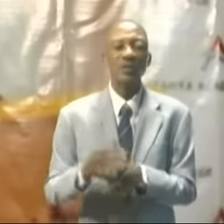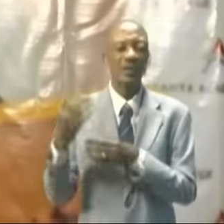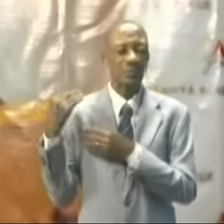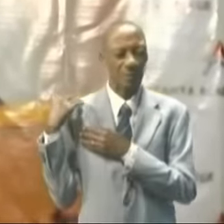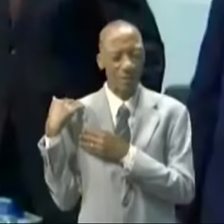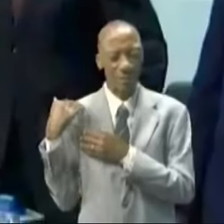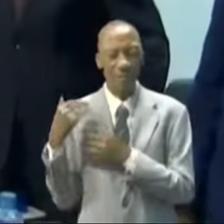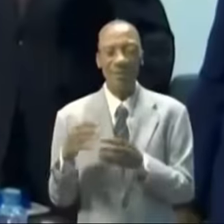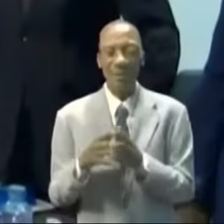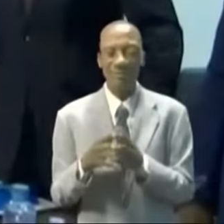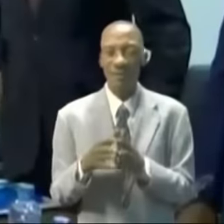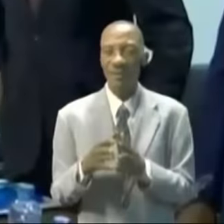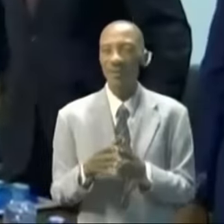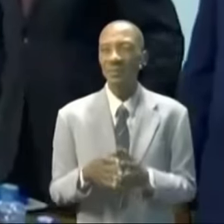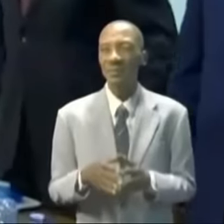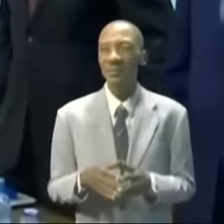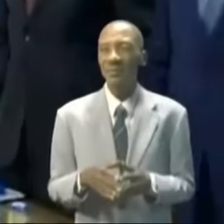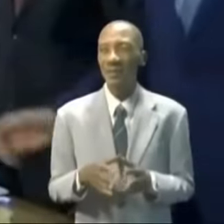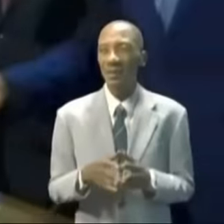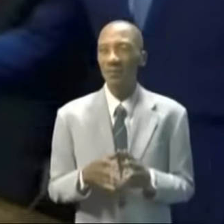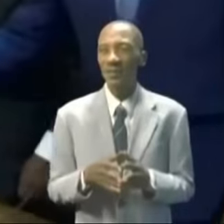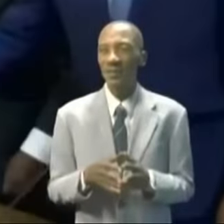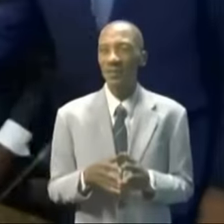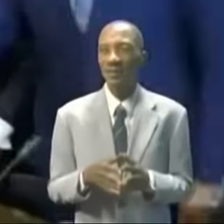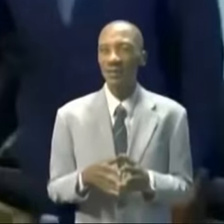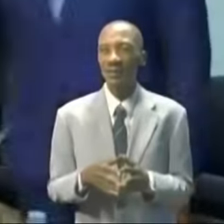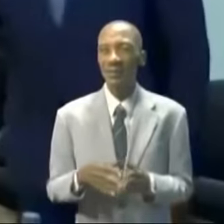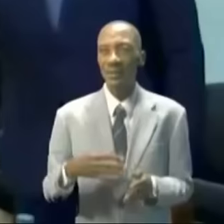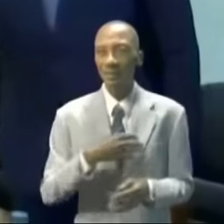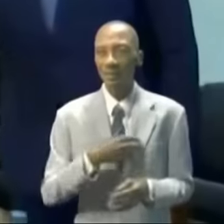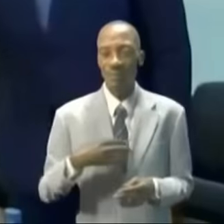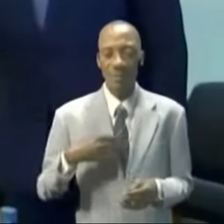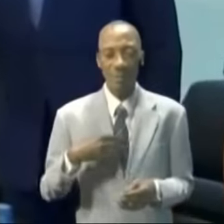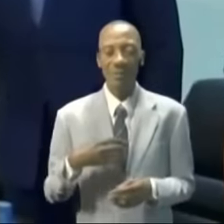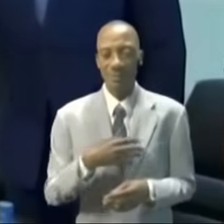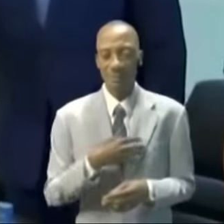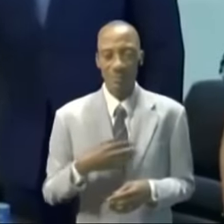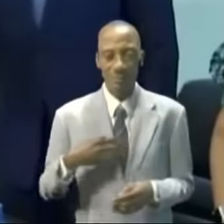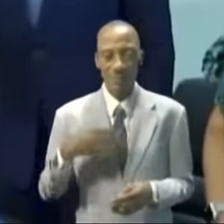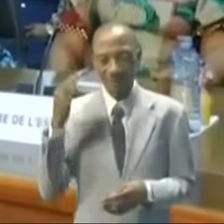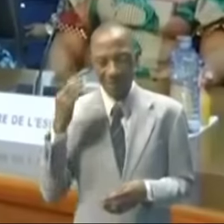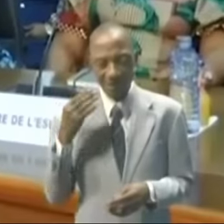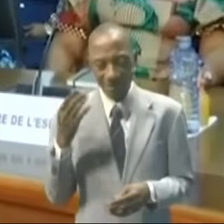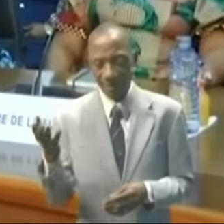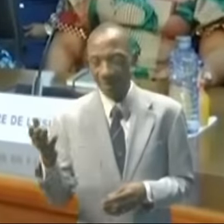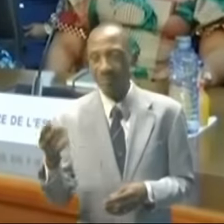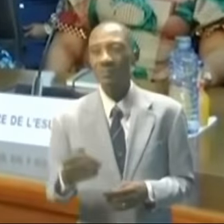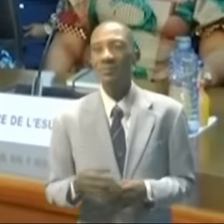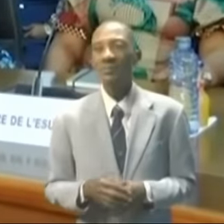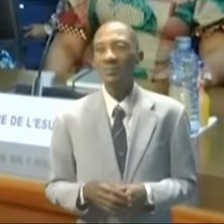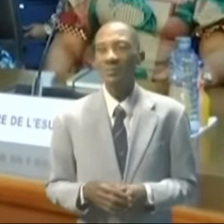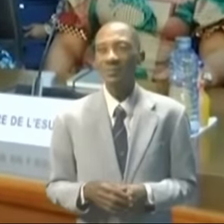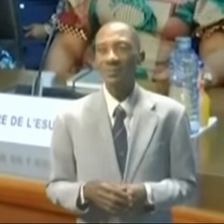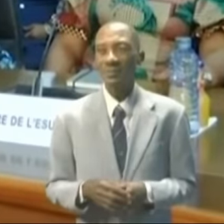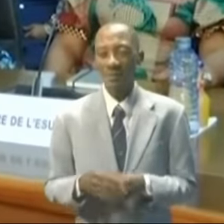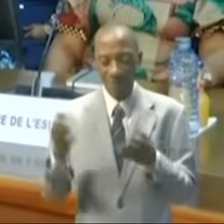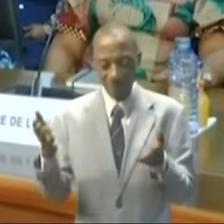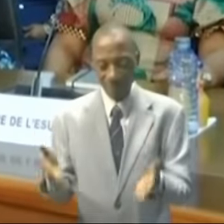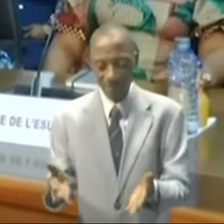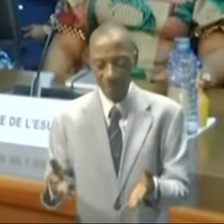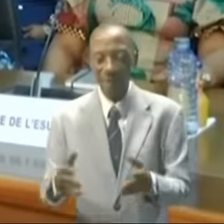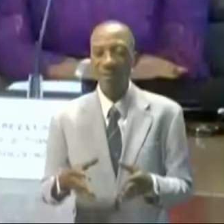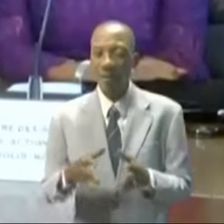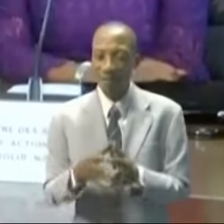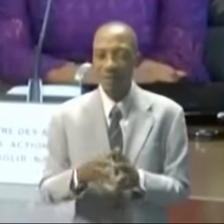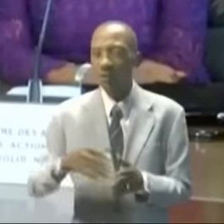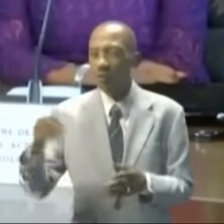en nommant Mme Judith Suminwa à la tête du gouvernement et la professeure Marie Safi Sombo au portefeuille de l'ESSU pour